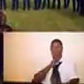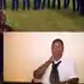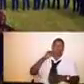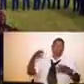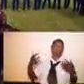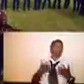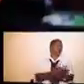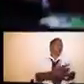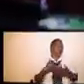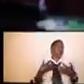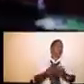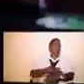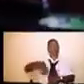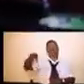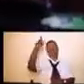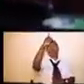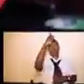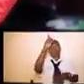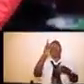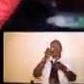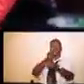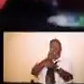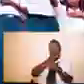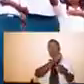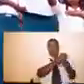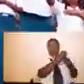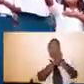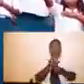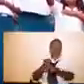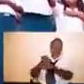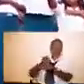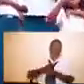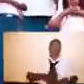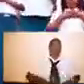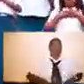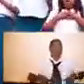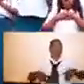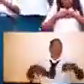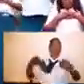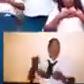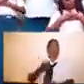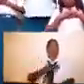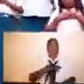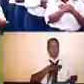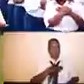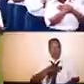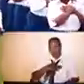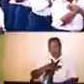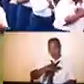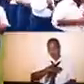ine shatine ni mwe mwai katilila umwe